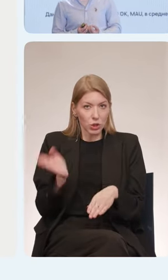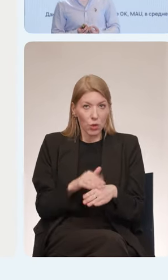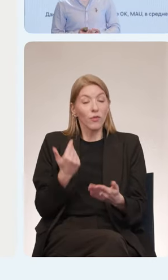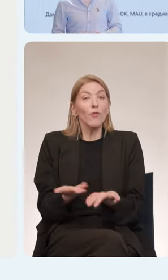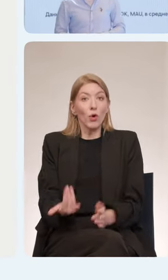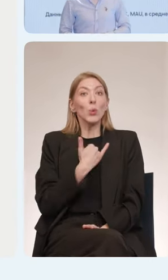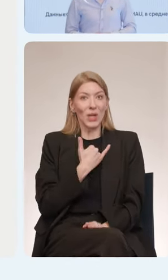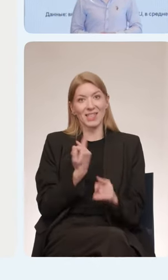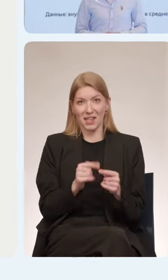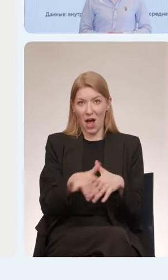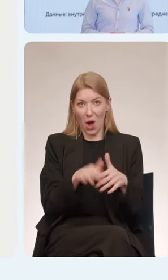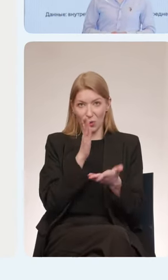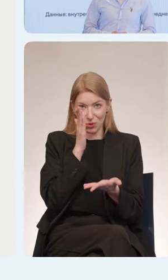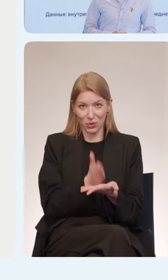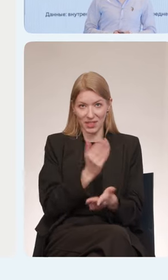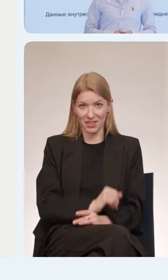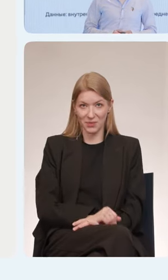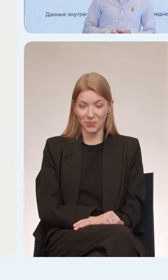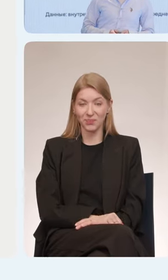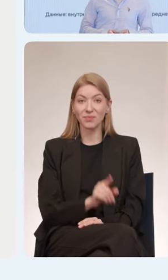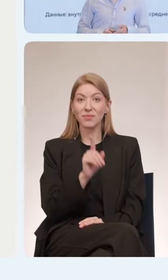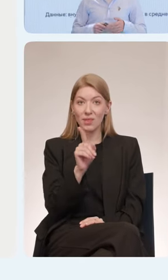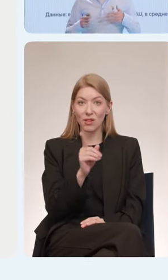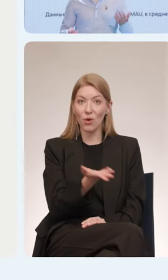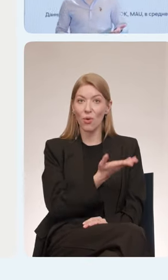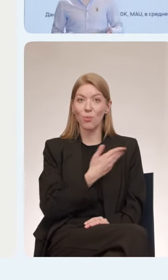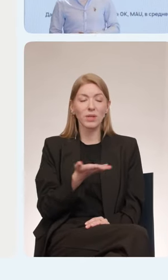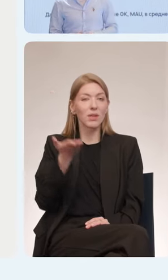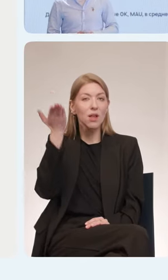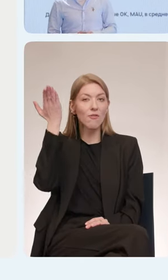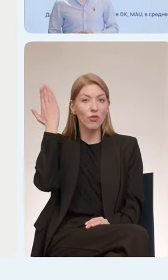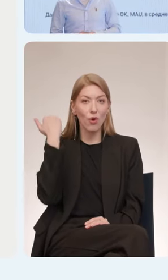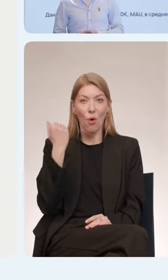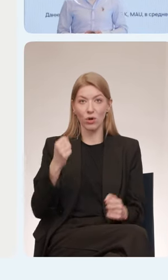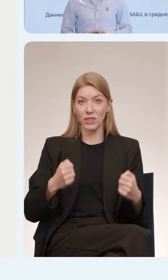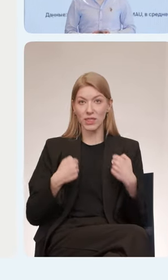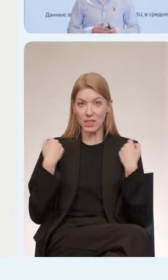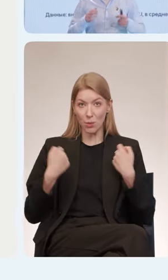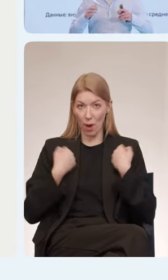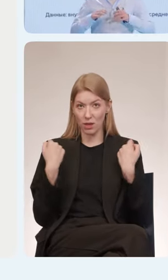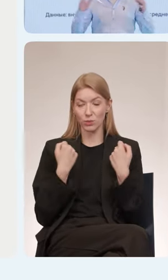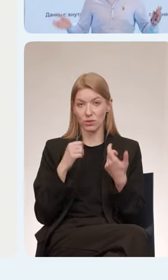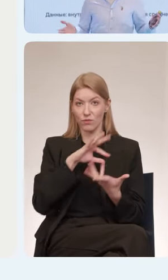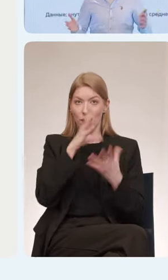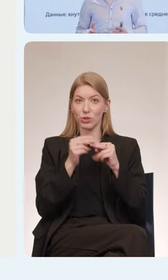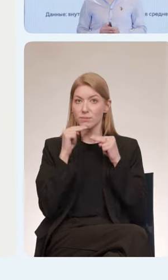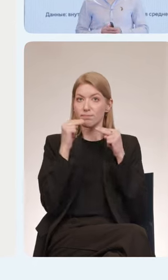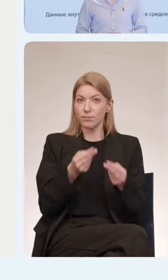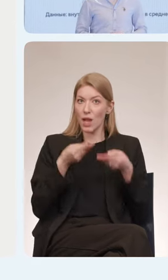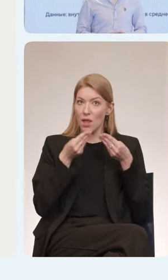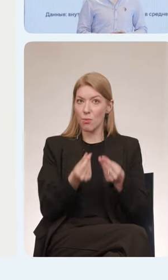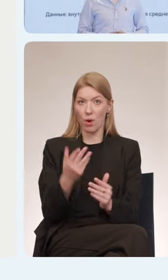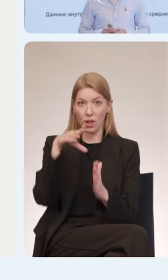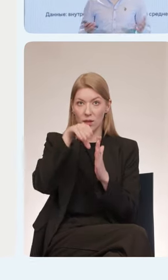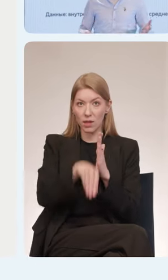найти. Вот. Но при этом мы достаточно давно занимаемся вообще импакт-контентом